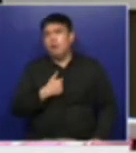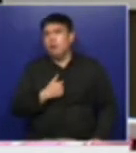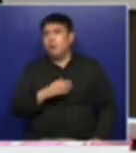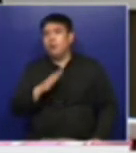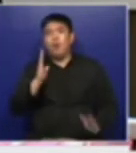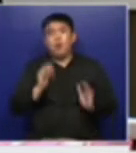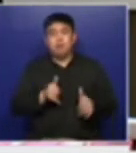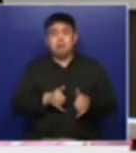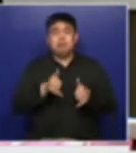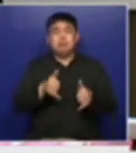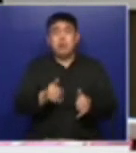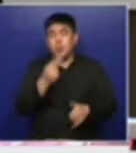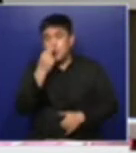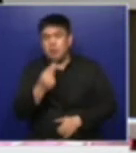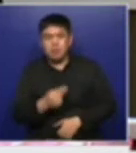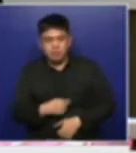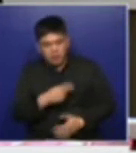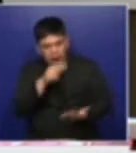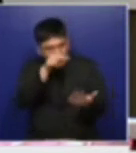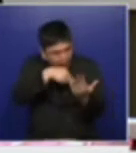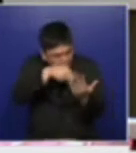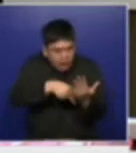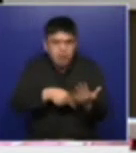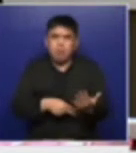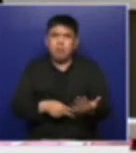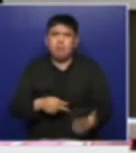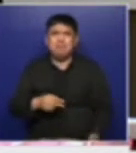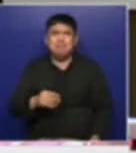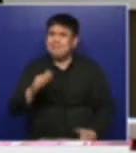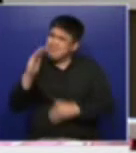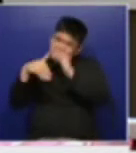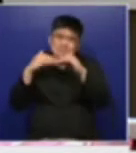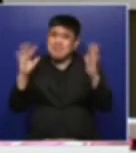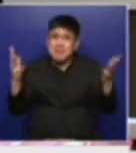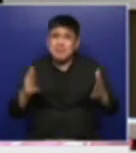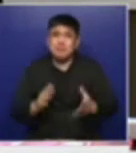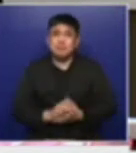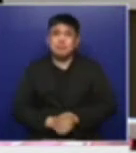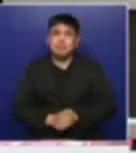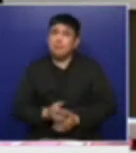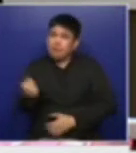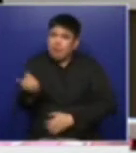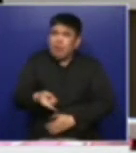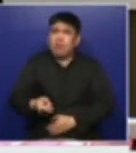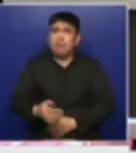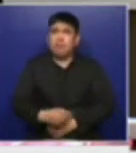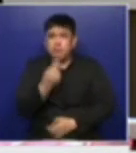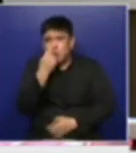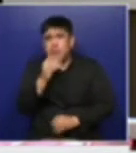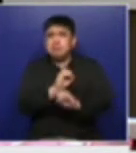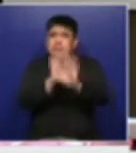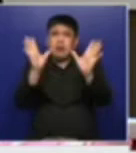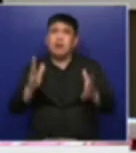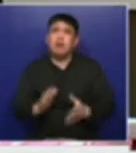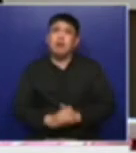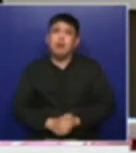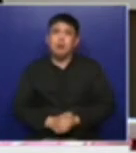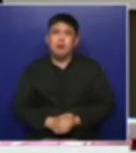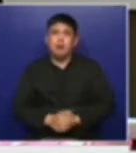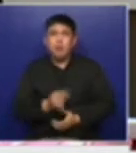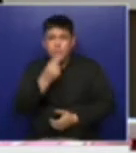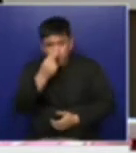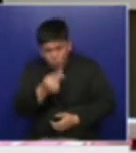านี่ไม่มีอะไรเลยที่ได้การปฏิรูปชัดครับอาจารย์กนกผมตอบแทนก็ได้มันเป็นวาทกร